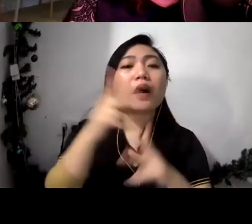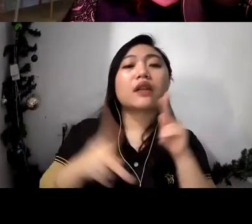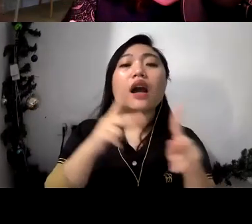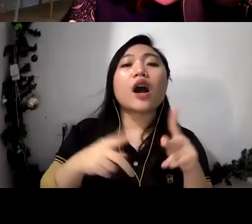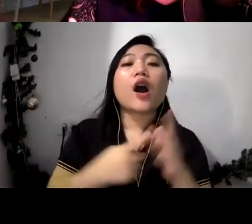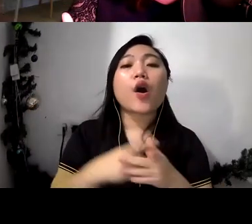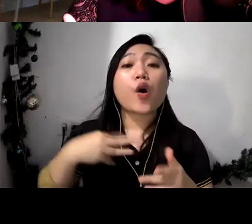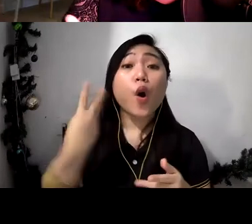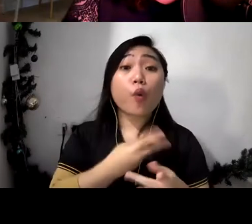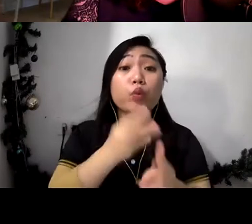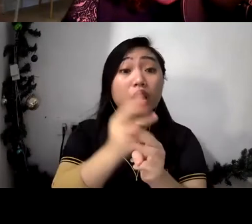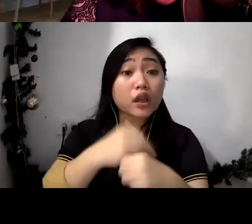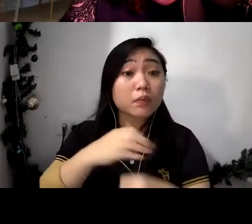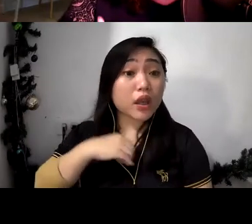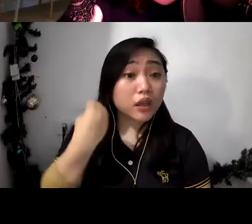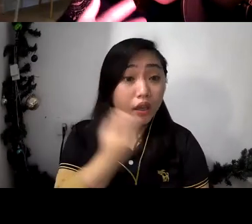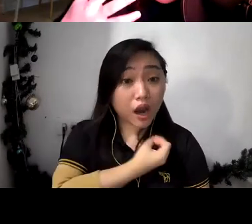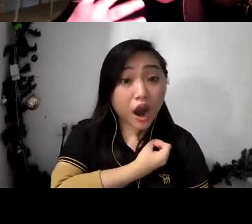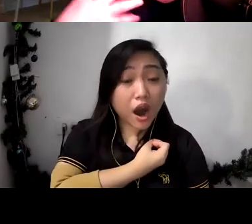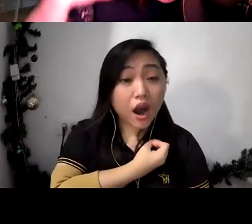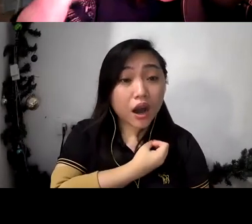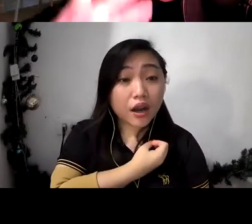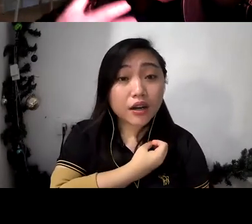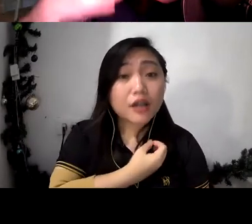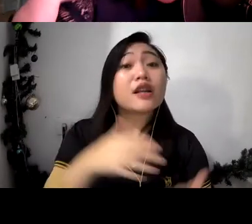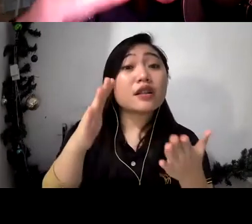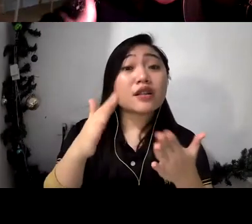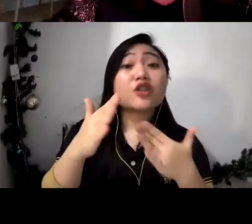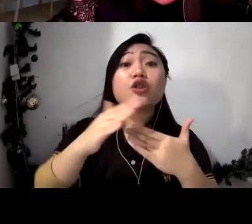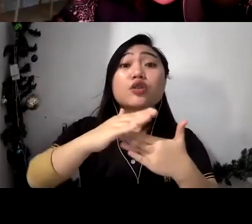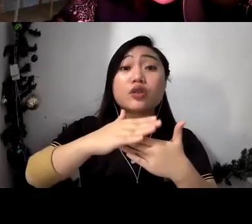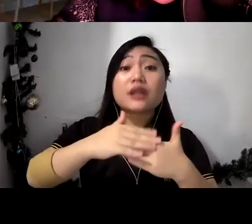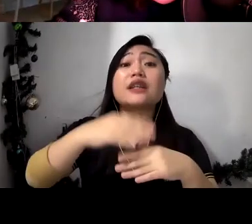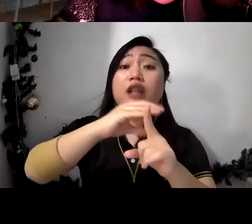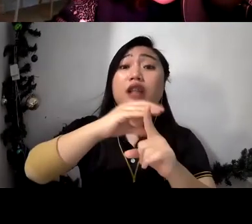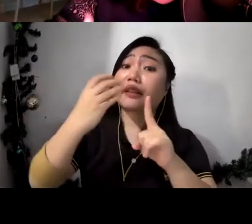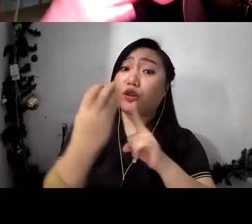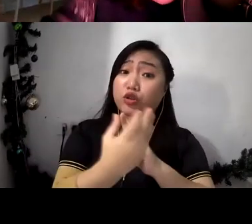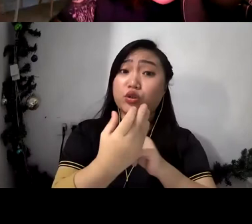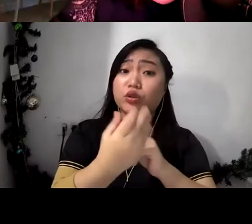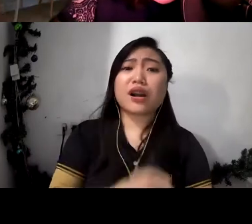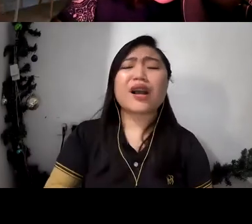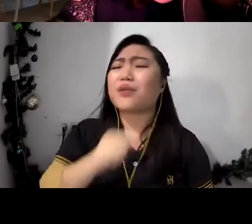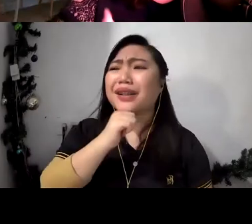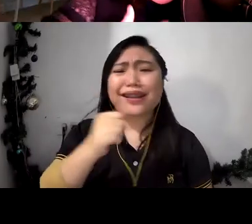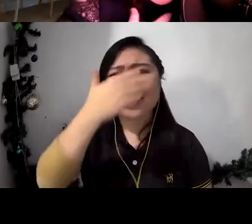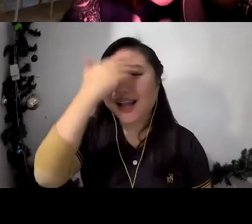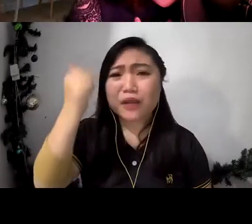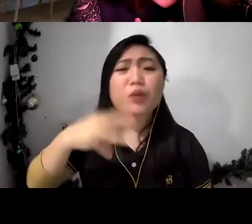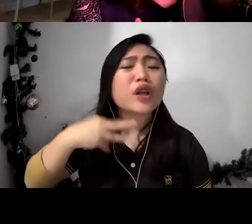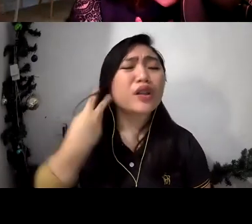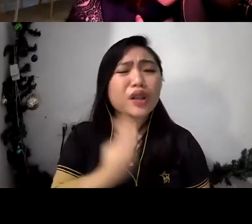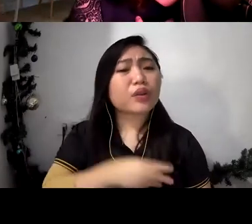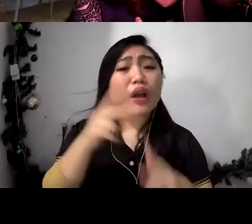ating tayo ang sineshape tayo ng ating culture natin, ano? Huwag nating kakalimutan na tayong mga